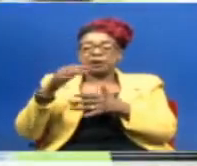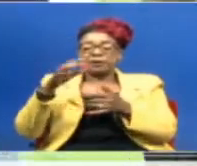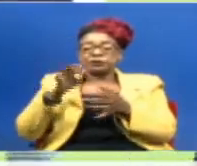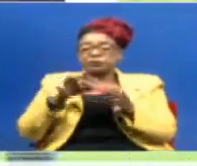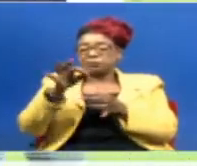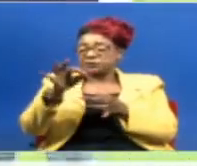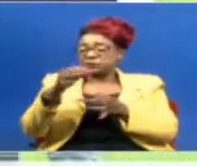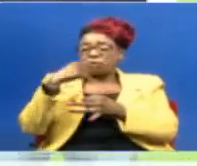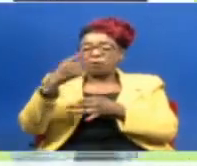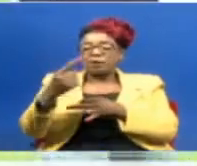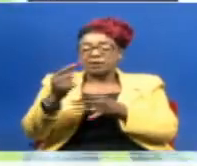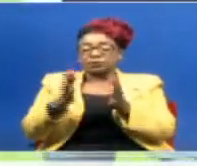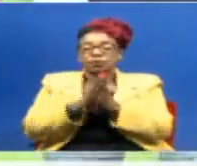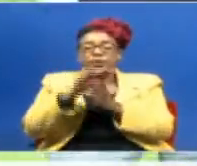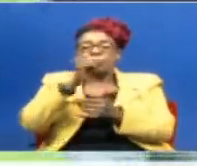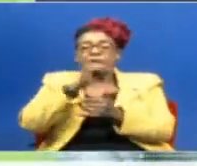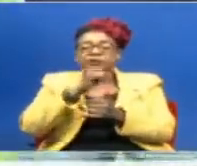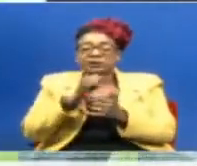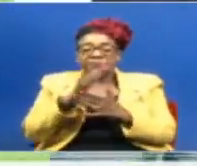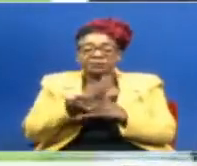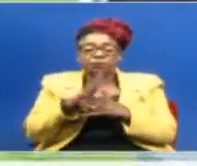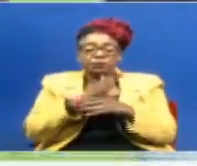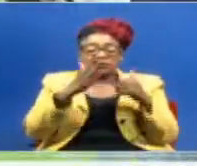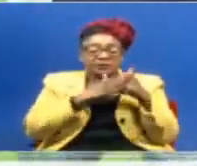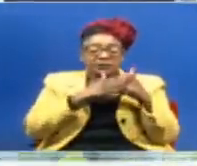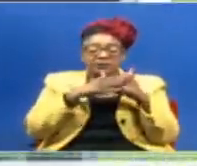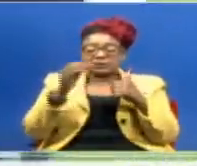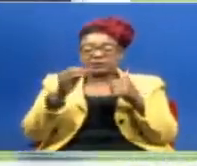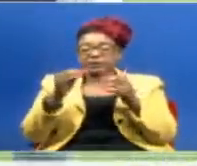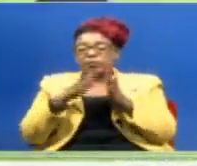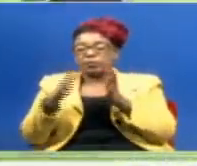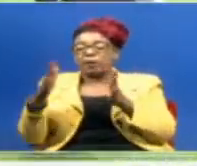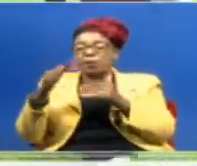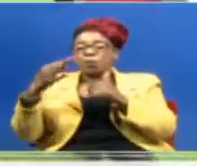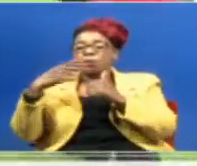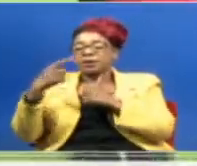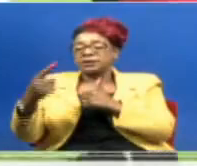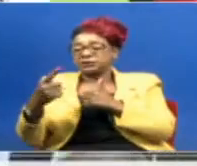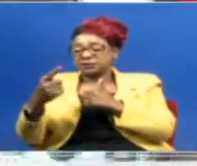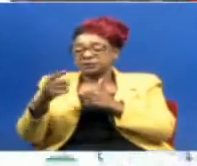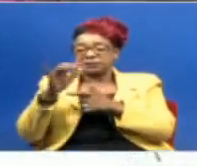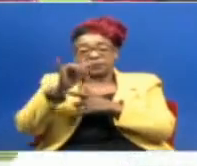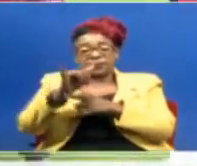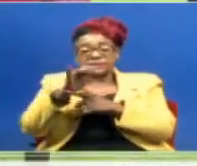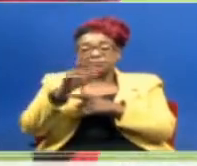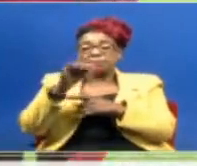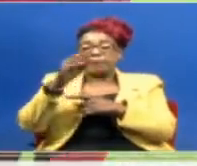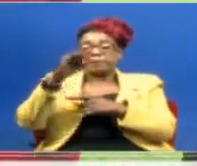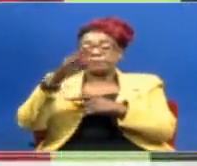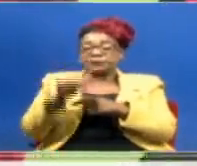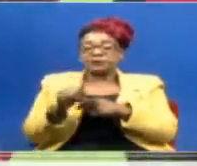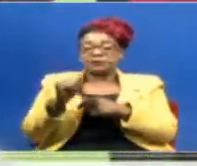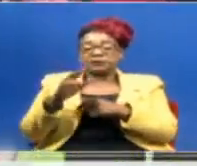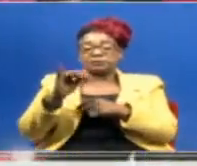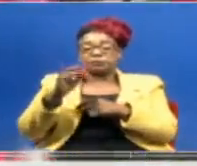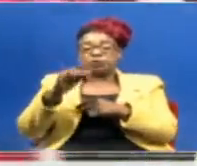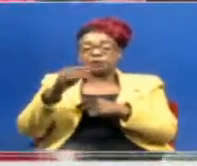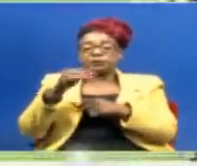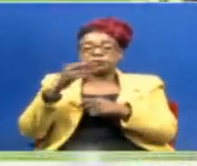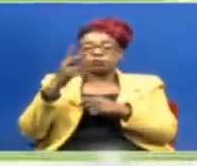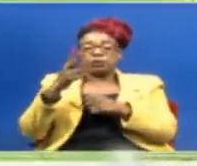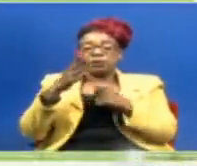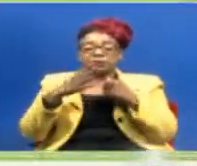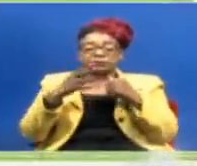wakongwe waliokati umri wa miaka 90 na 100 upande wa wanaume. Tabrandichi Chepkoech wa umri wa miaka